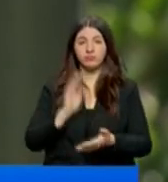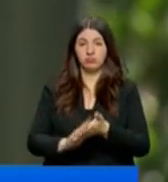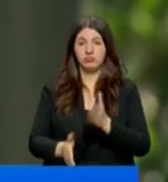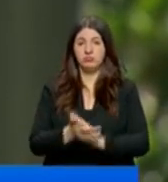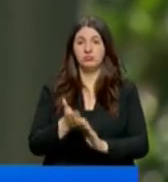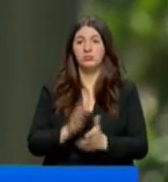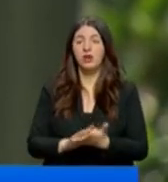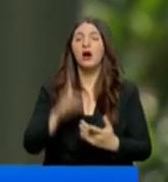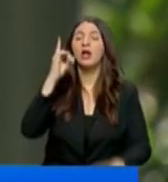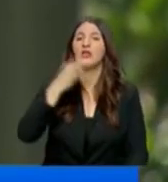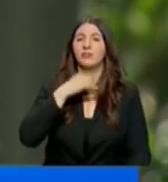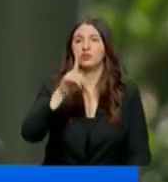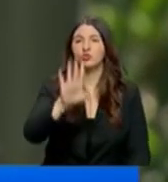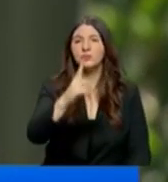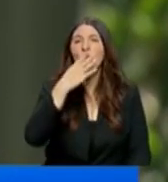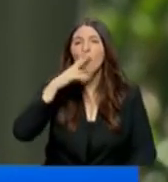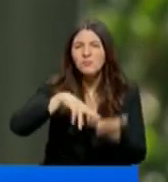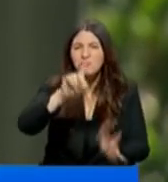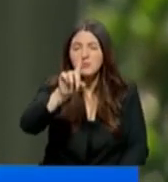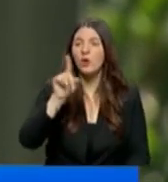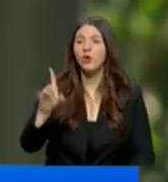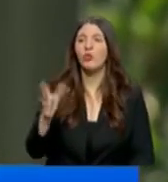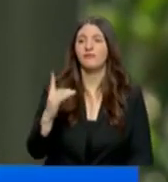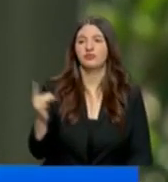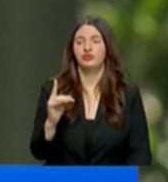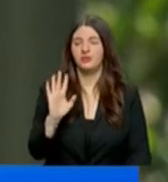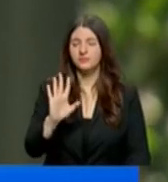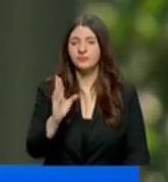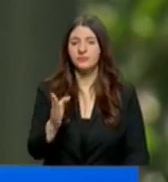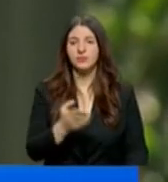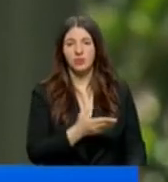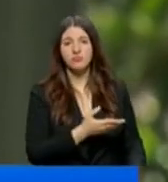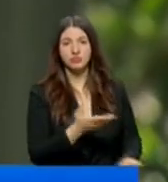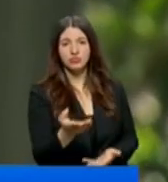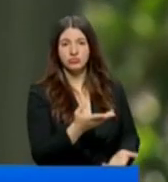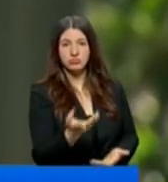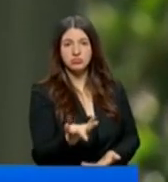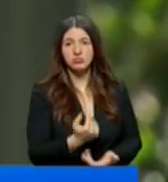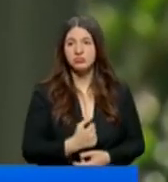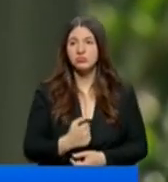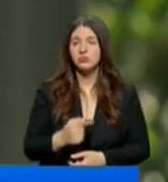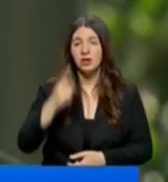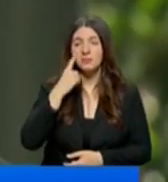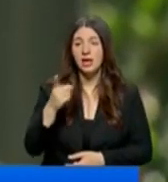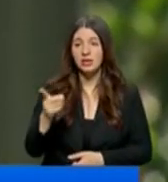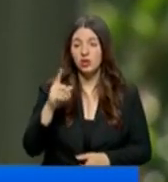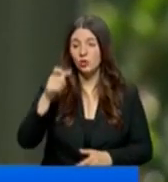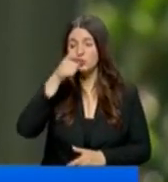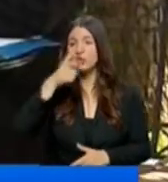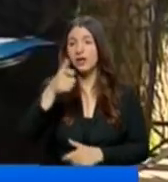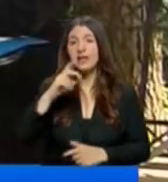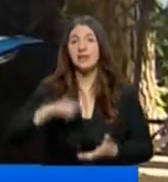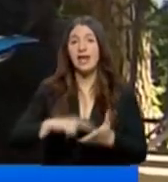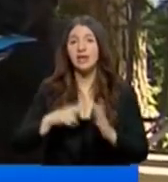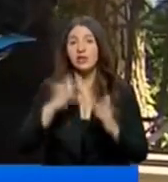vaziyette. Allah aşkına dur, ben size bir şey okuyayım. O enteresan bir şey. Buyurun. Ülkemizde